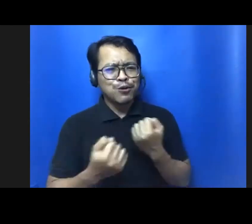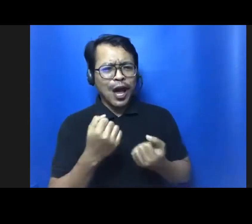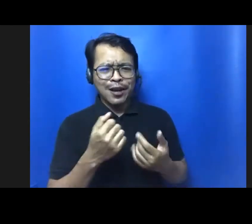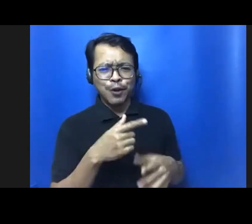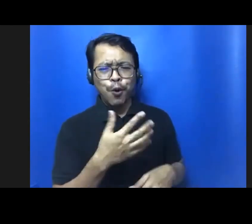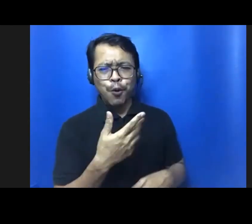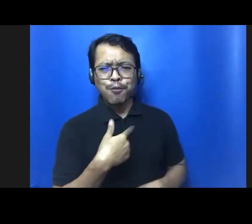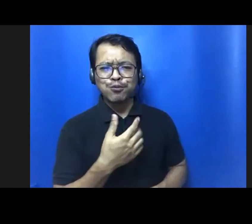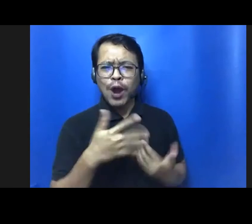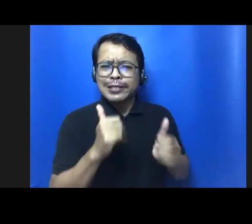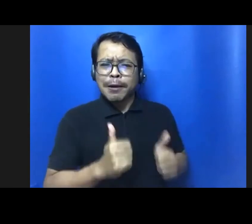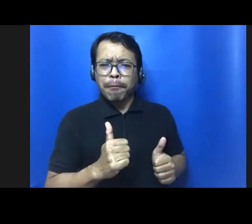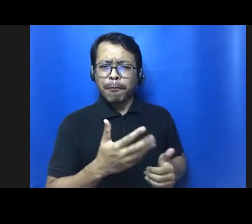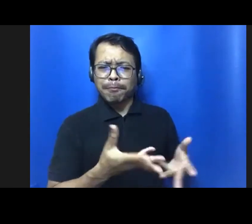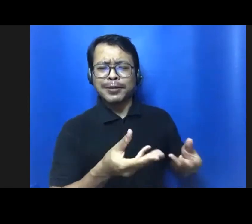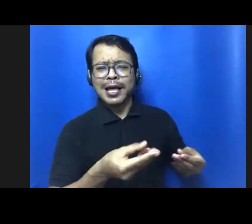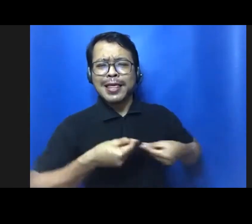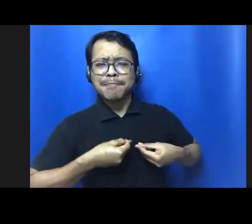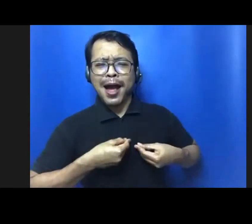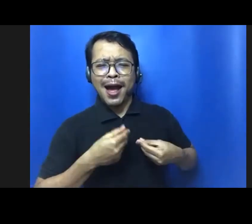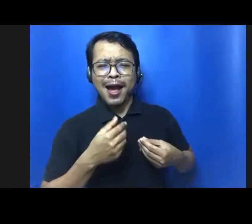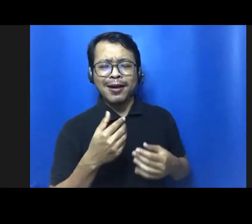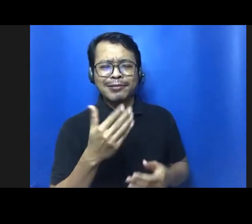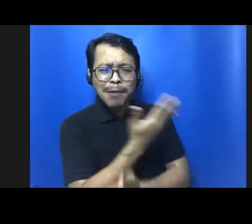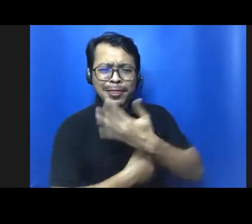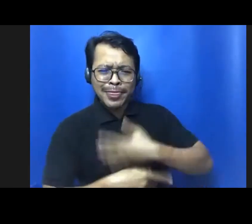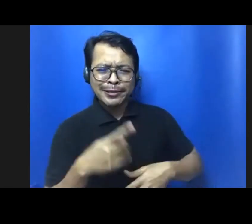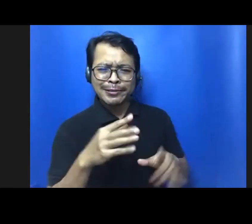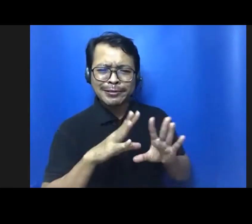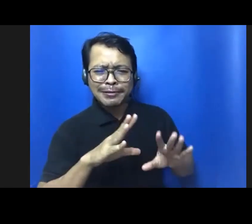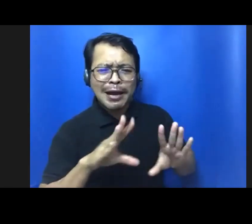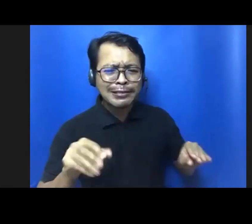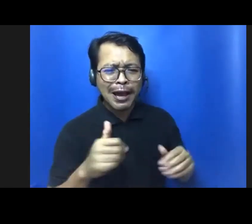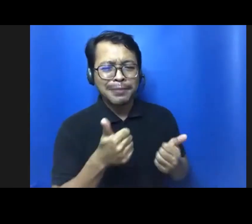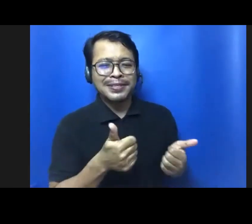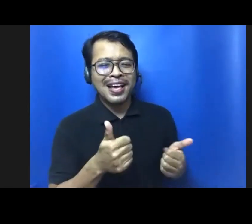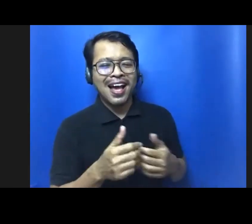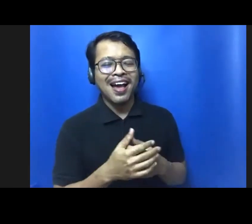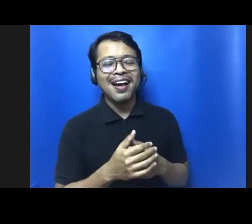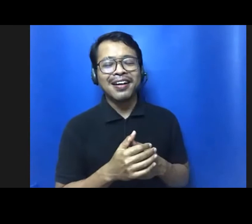kerja disabilitas ya sesuai dengan kondisi perusahaan juga.